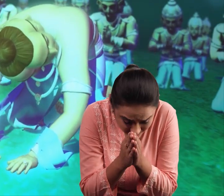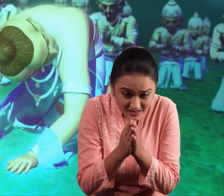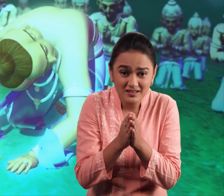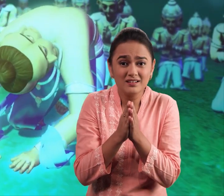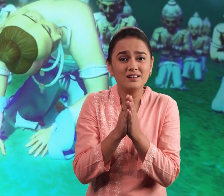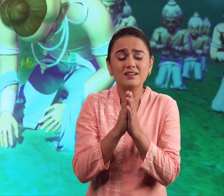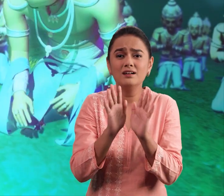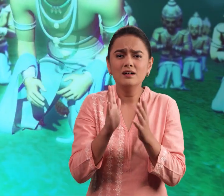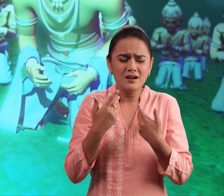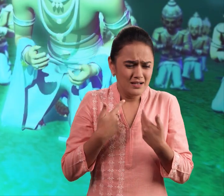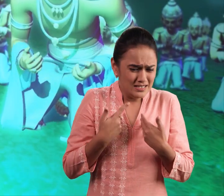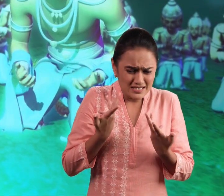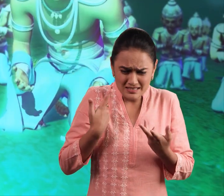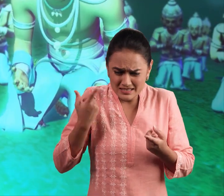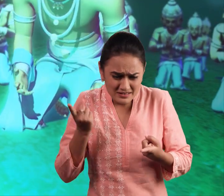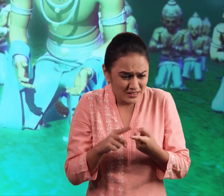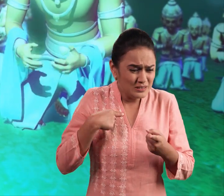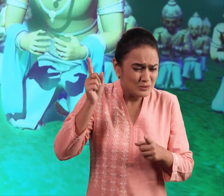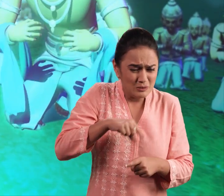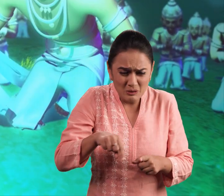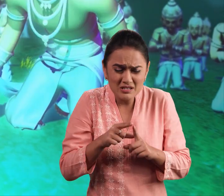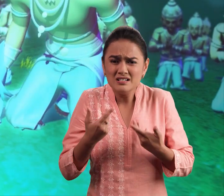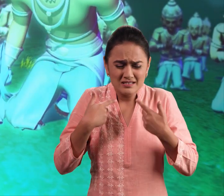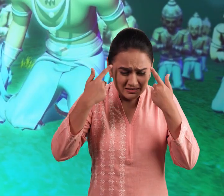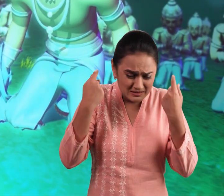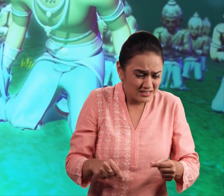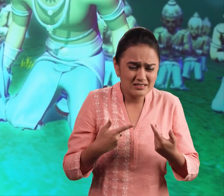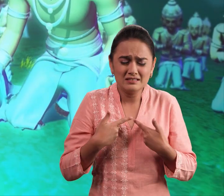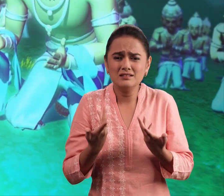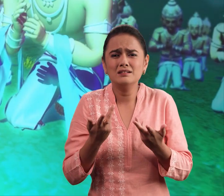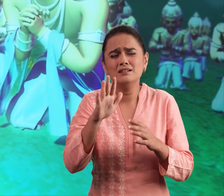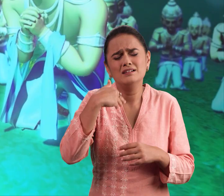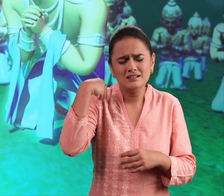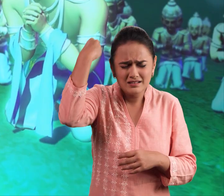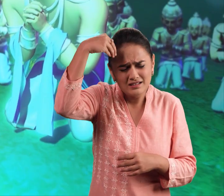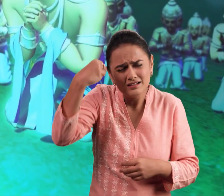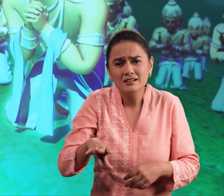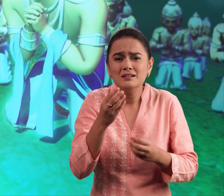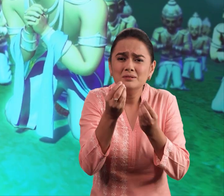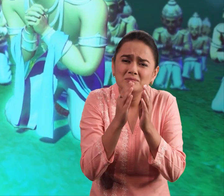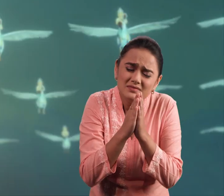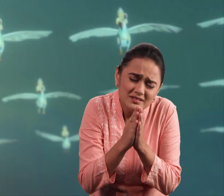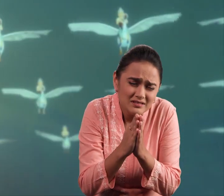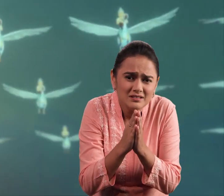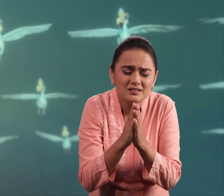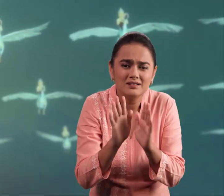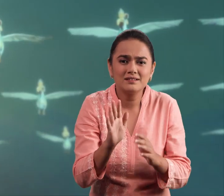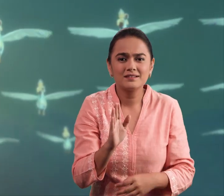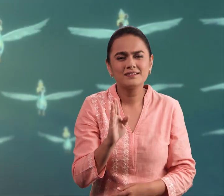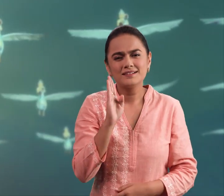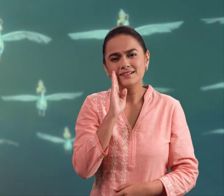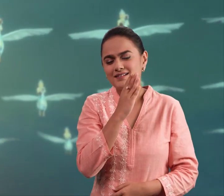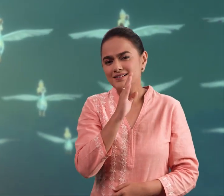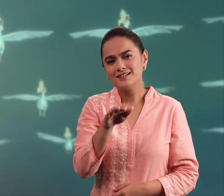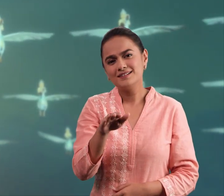मेरे प्रभु, ये मुझसे क्या हो गया? क्या अनर्थ किया मैंने? मुझे क्षमा कर दीजिए प्रभु।